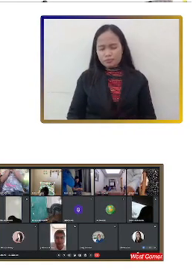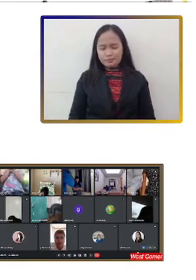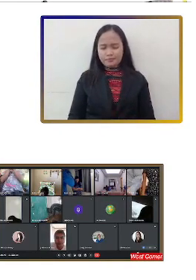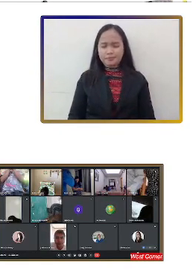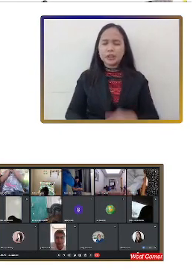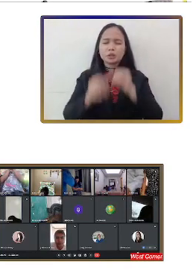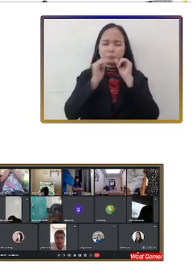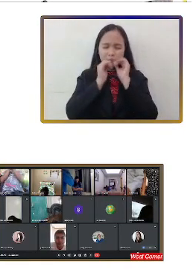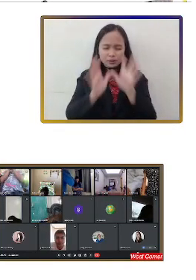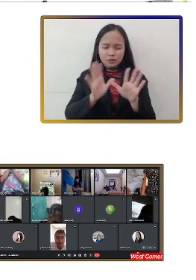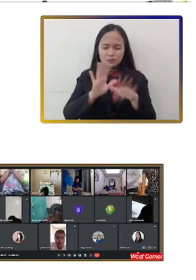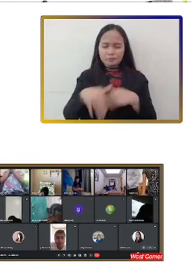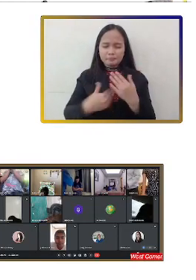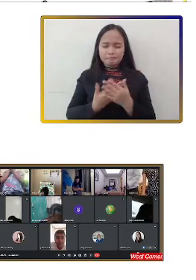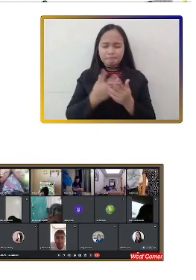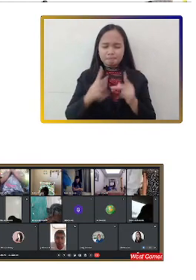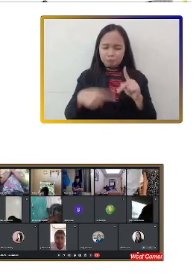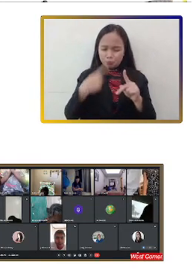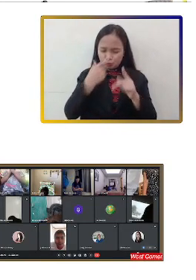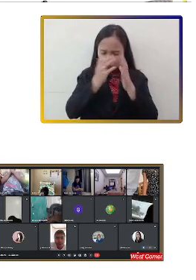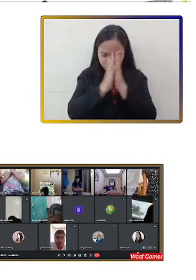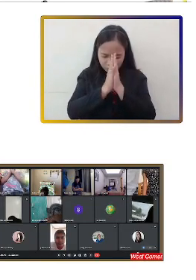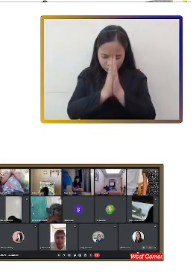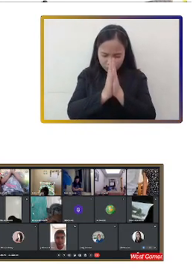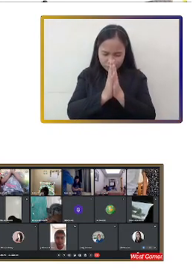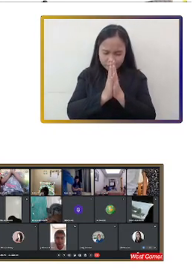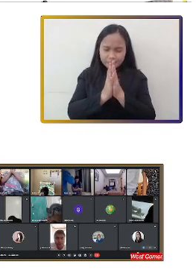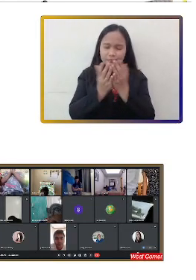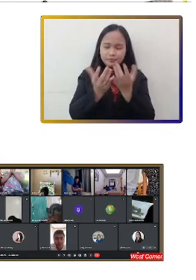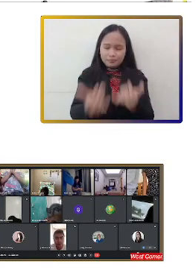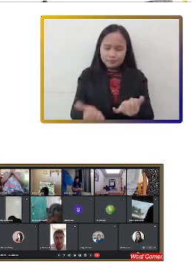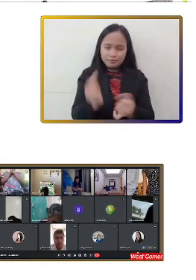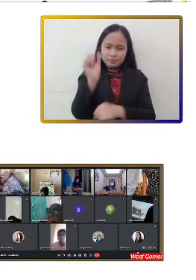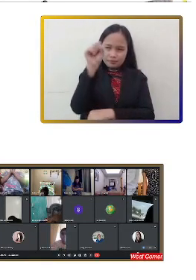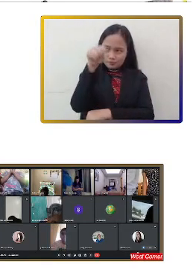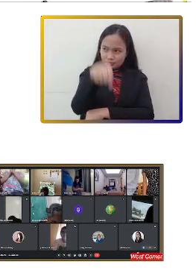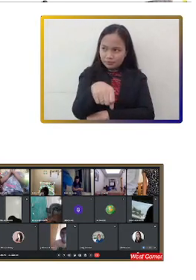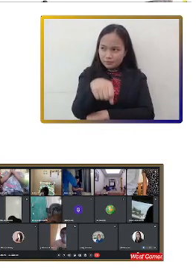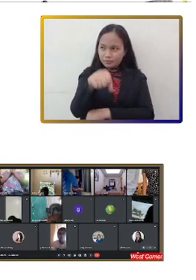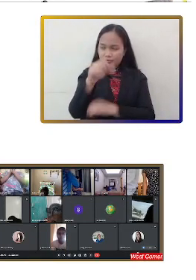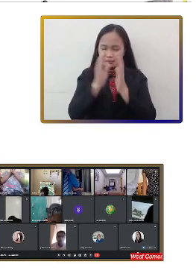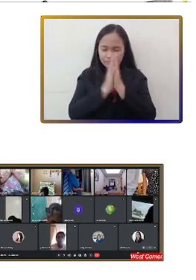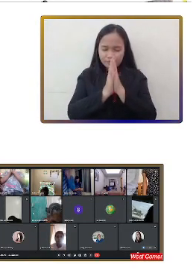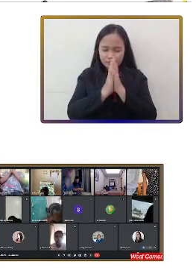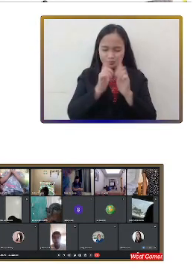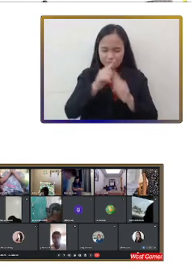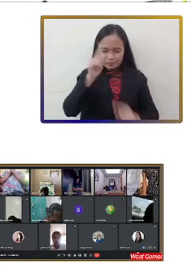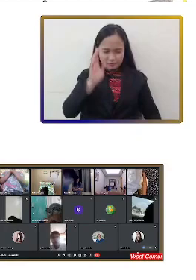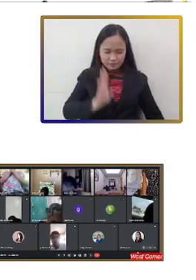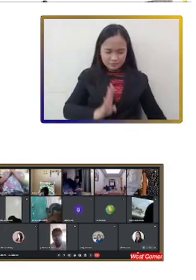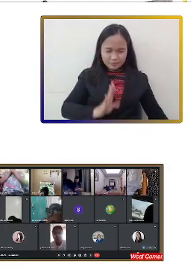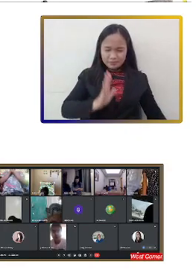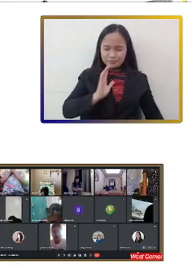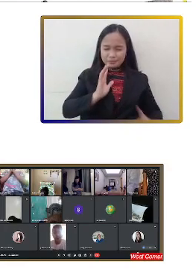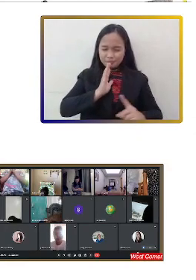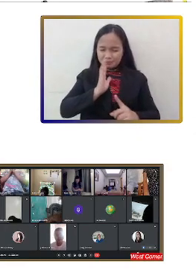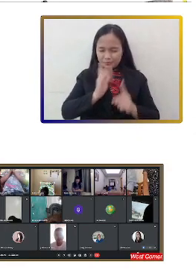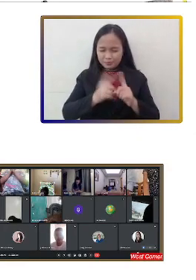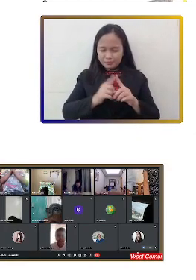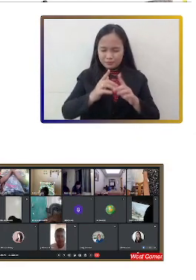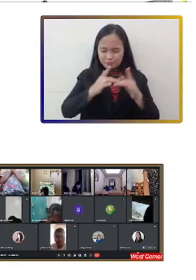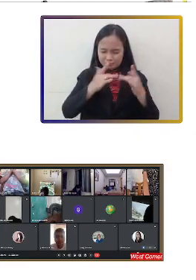Bless your people as they come. Your heads bowed, your eyes are closed. God is speaking to your hearts with that